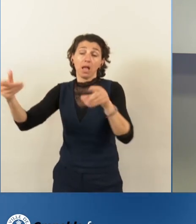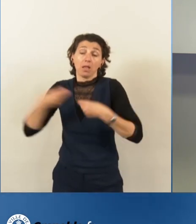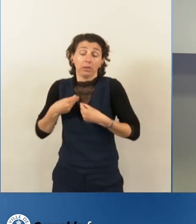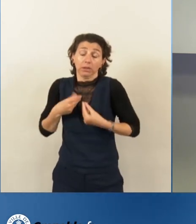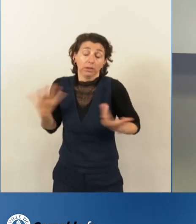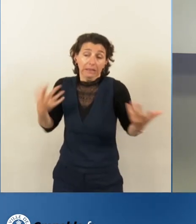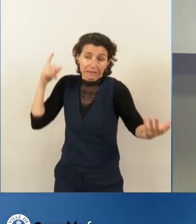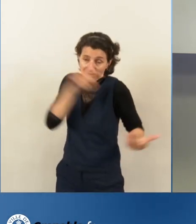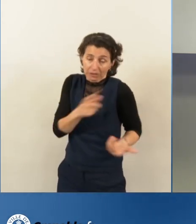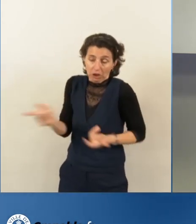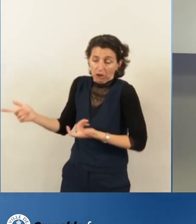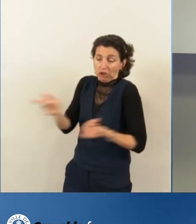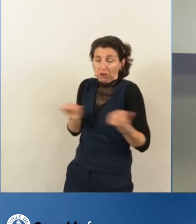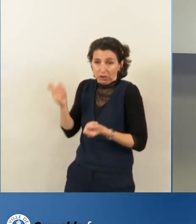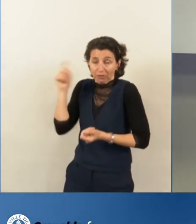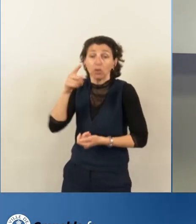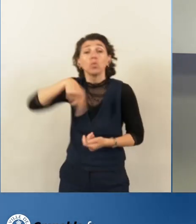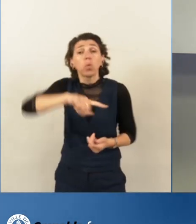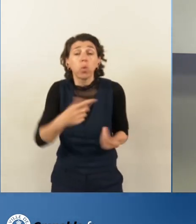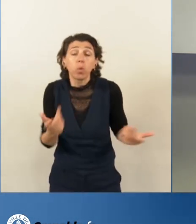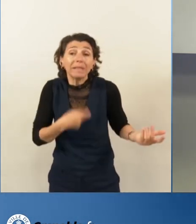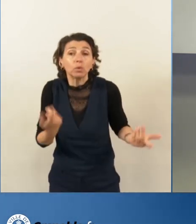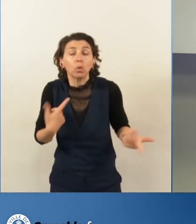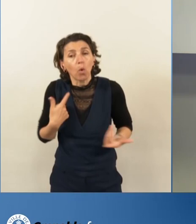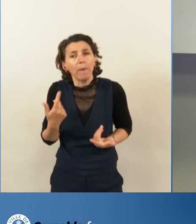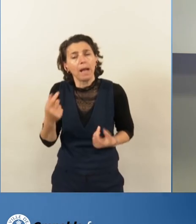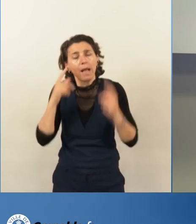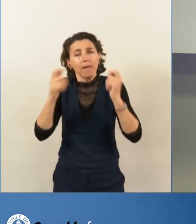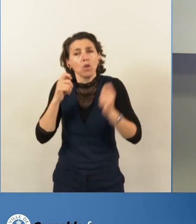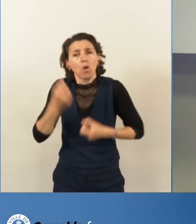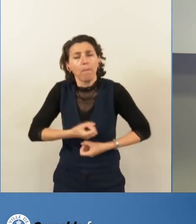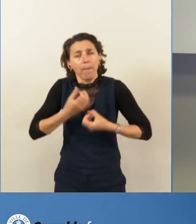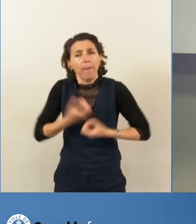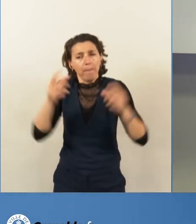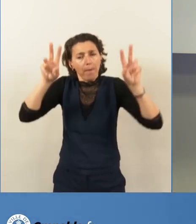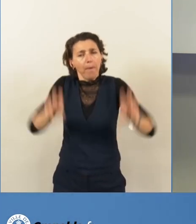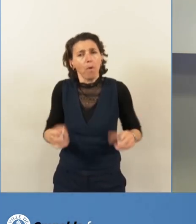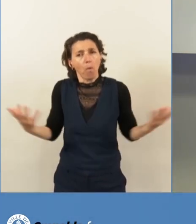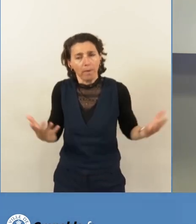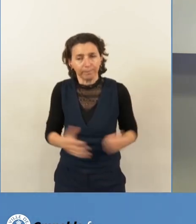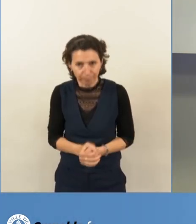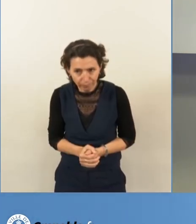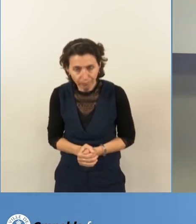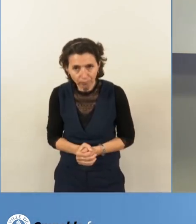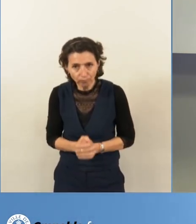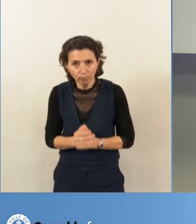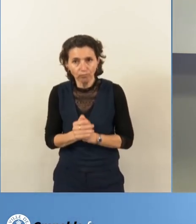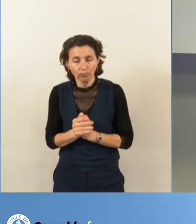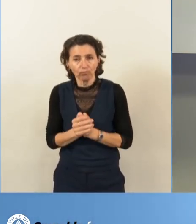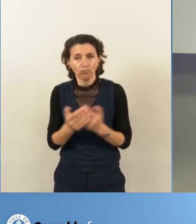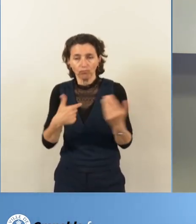mesurer nos expressions en la matière pour ma part